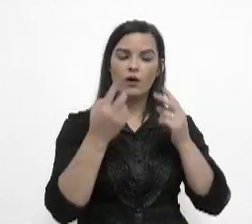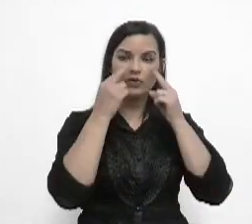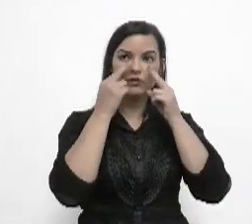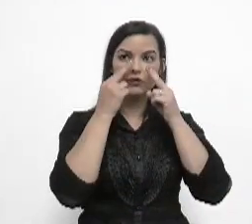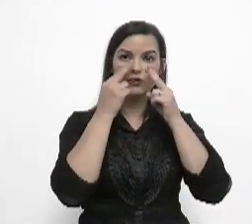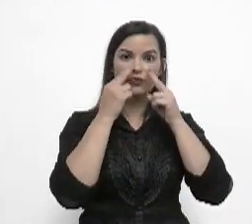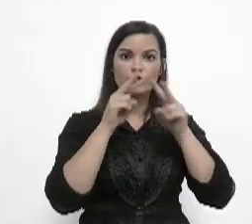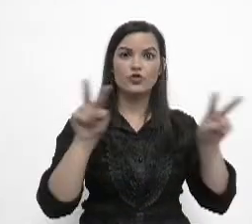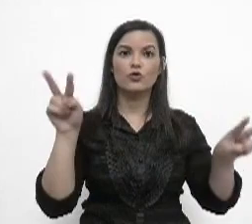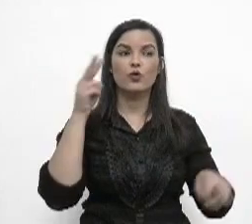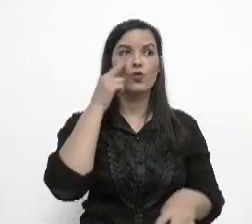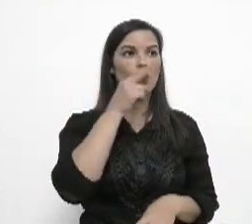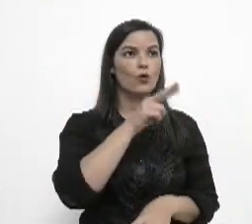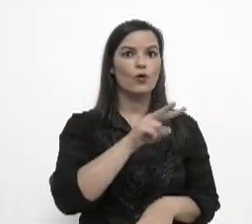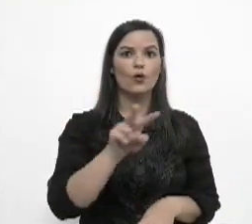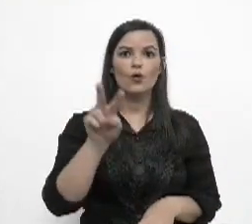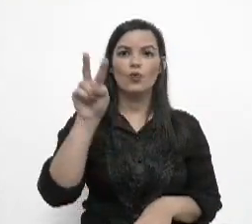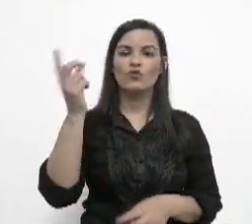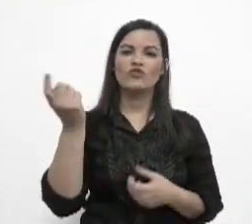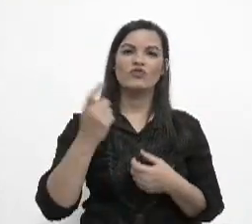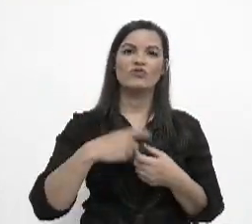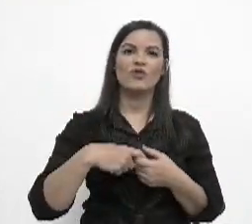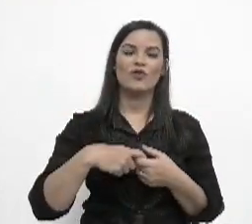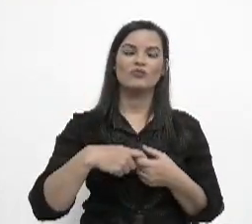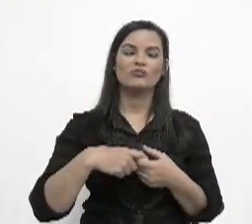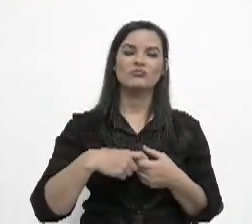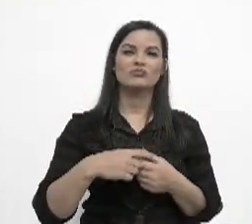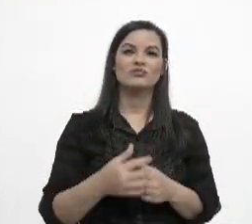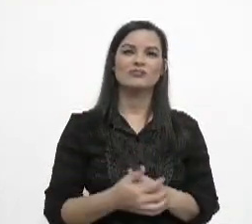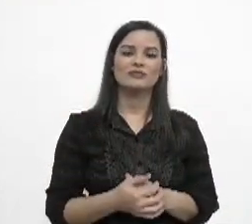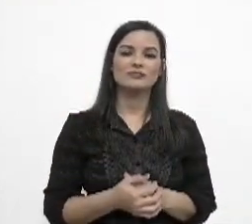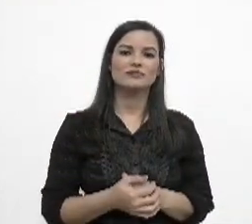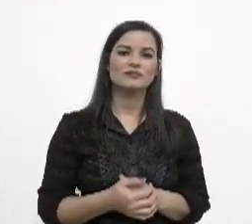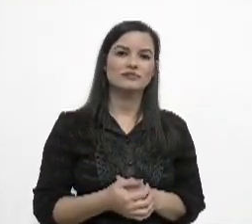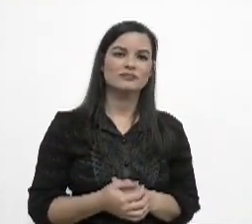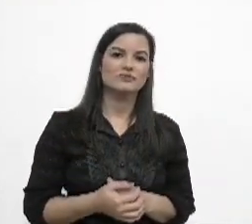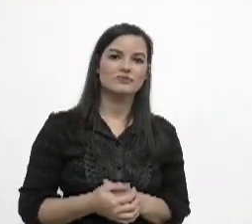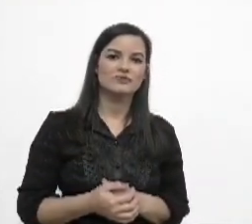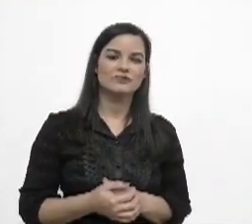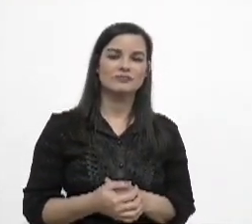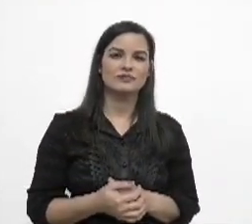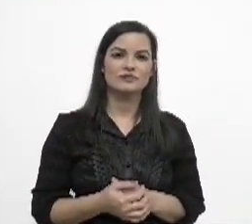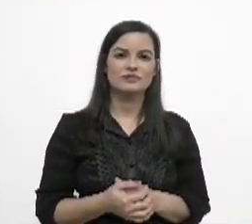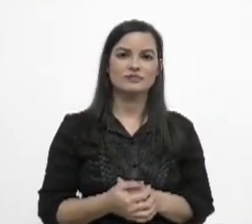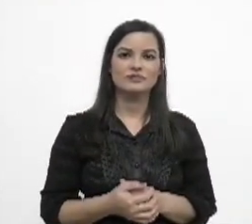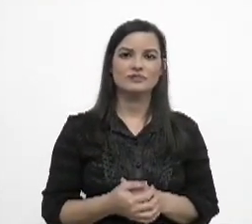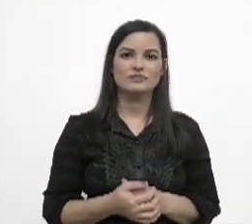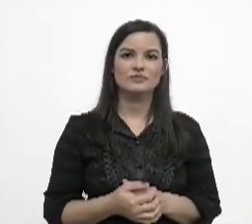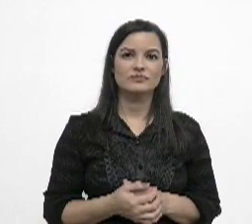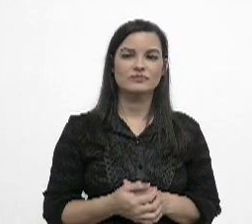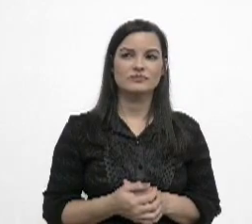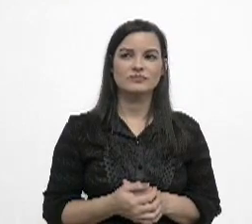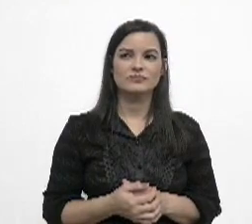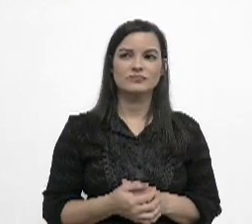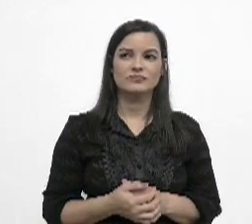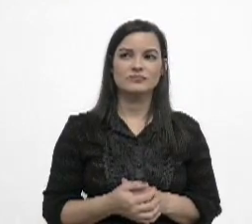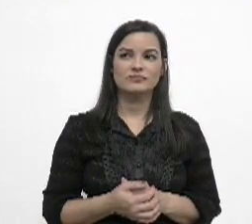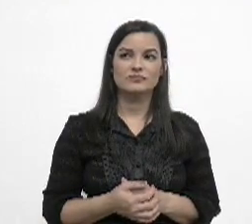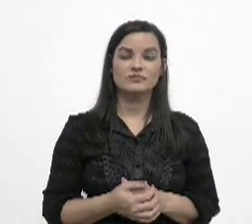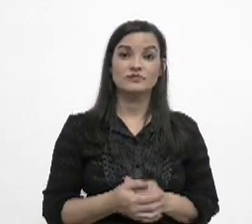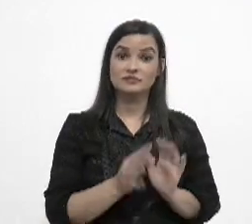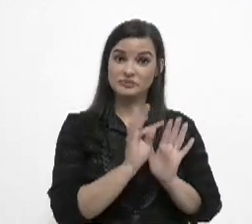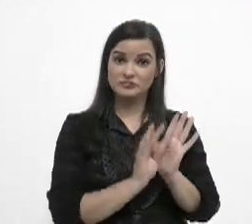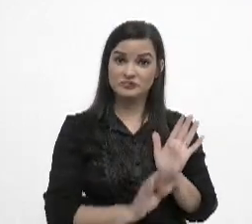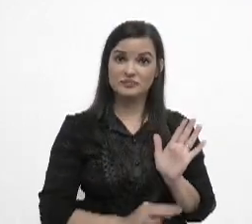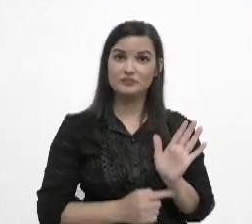novamente. 사울이 다시 보게 되었다는 말은 이전에 보던 것을 보지 못하다가 다시 그것을 보았다는 이야기가 아닙니다. Esse